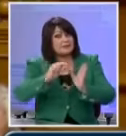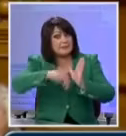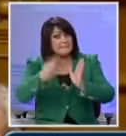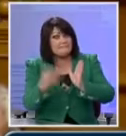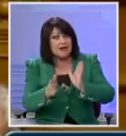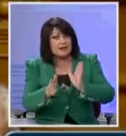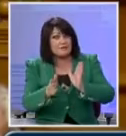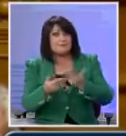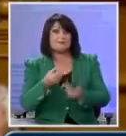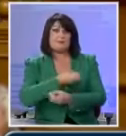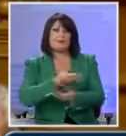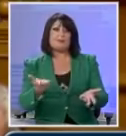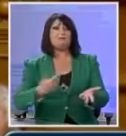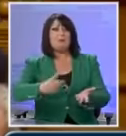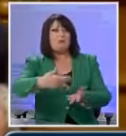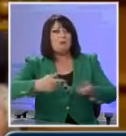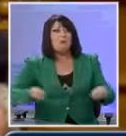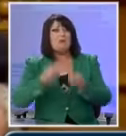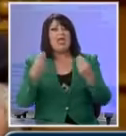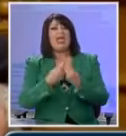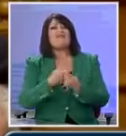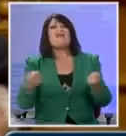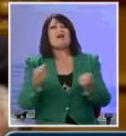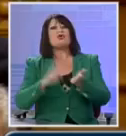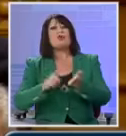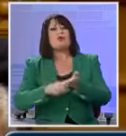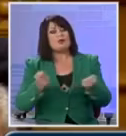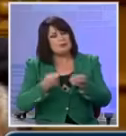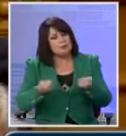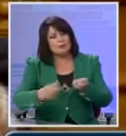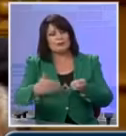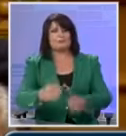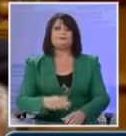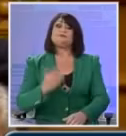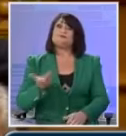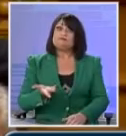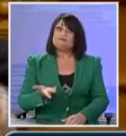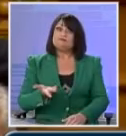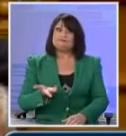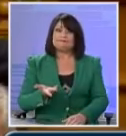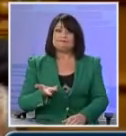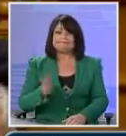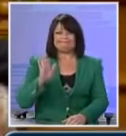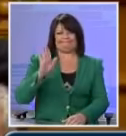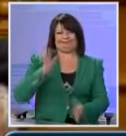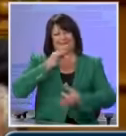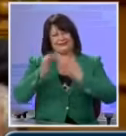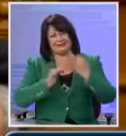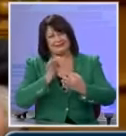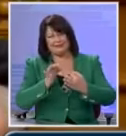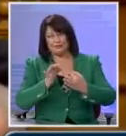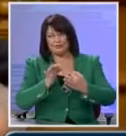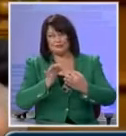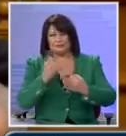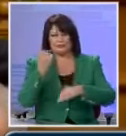ανοιχτή βεβαίως την υλοποίηση των εφαρμοστικών νόμων όμως ο λόγος για τον οποίον ζήτησα να παρέμβω τώρα θα χω τη